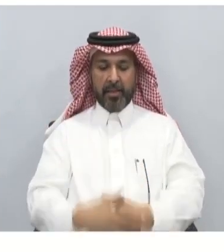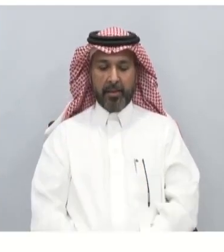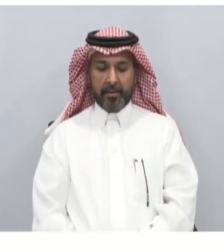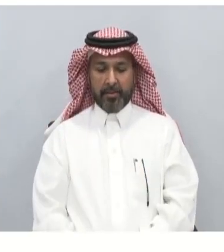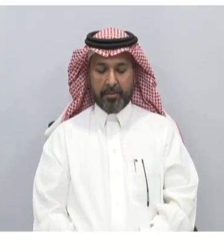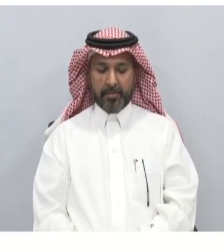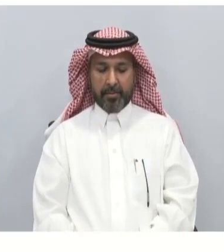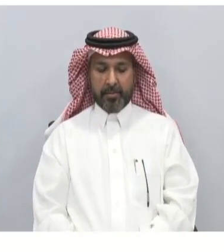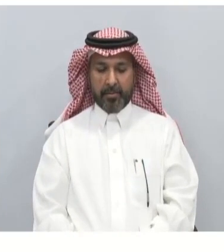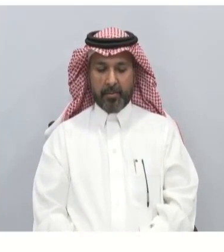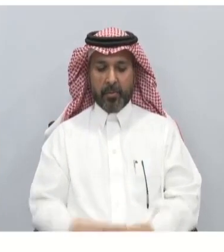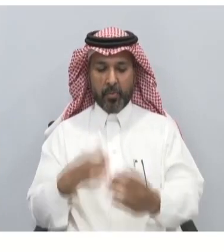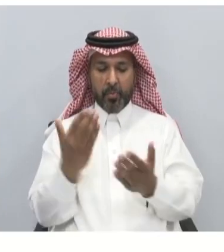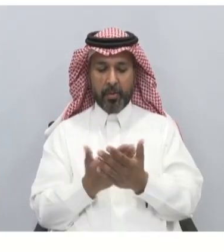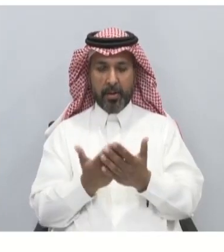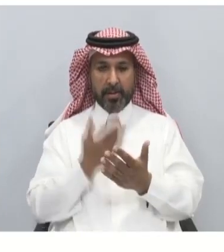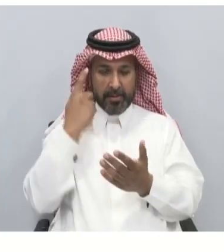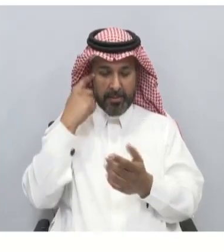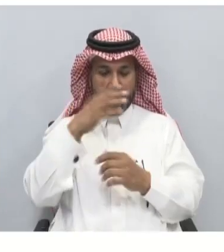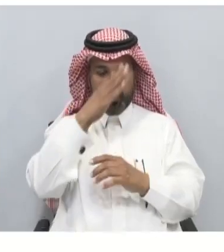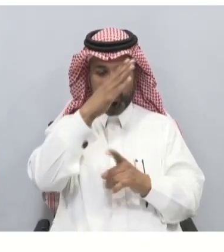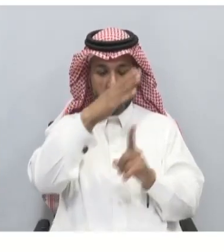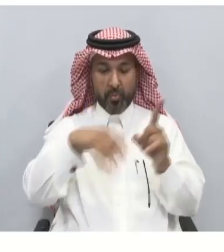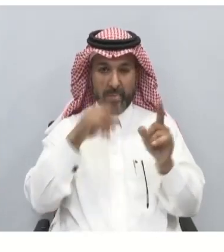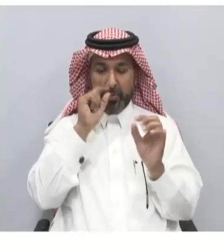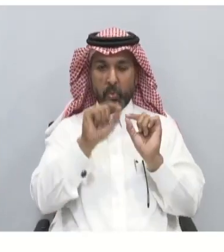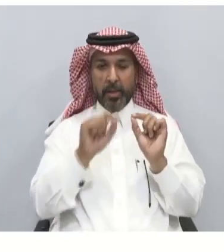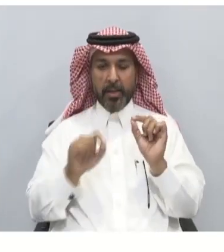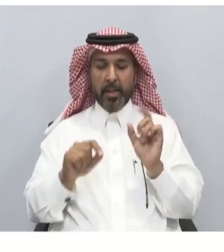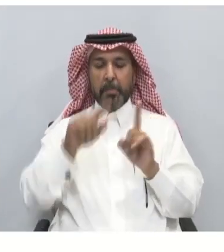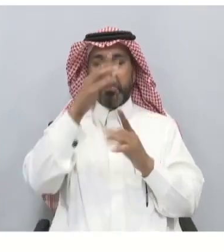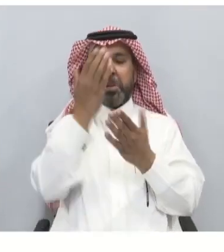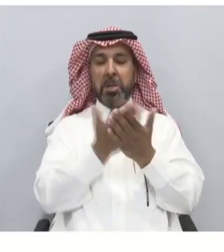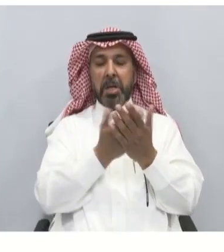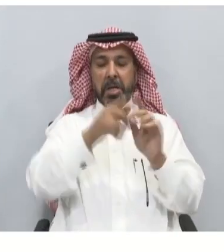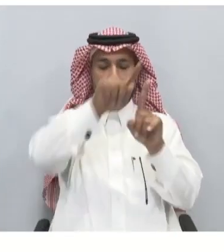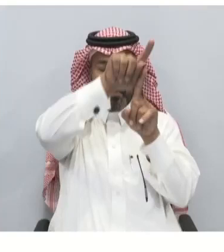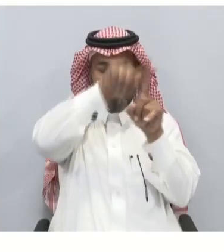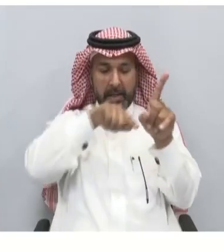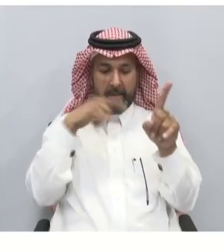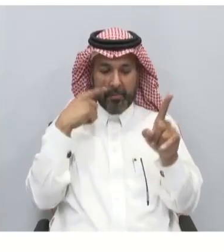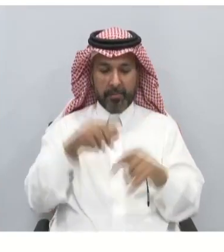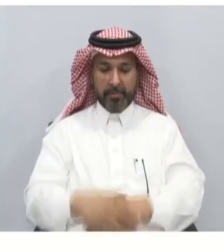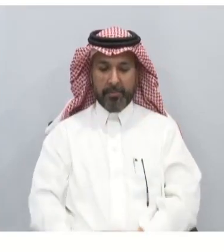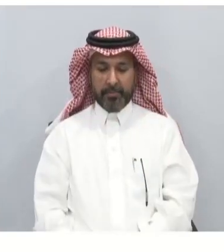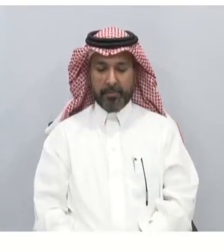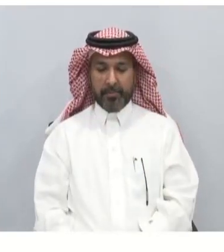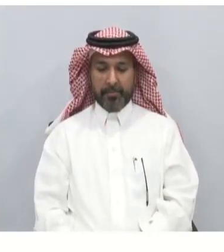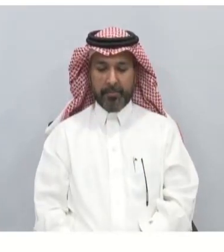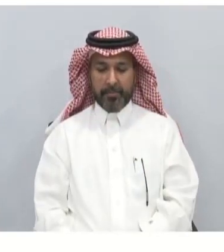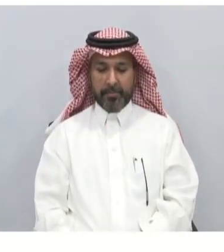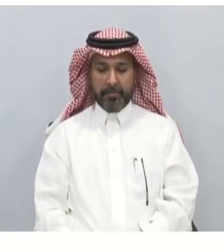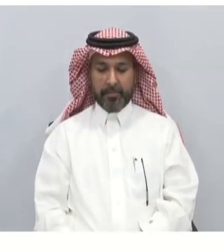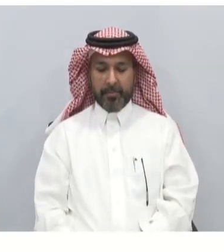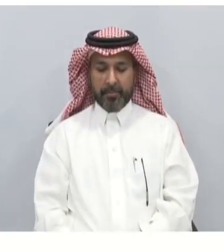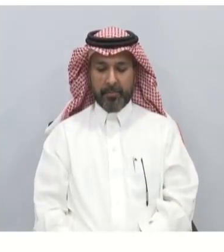3. نمثلها على المستوى الاحداثي بهذا الخط.